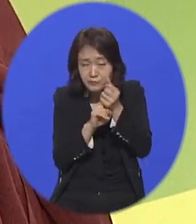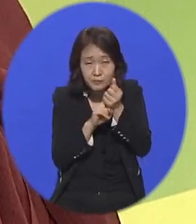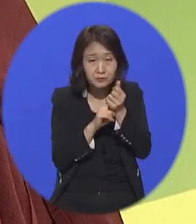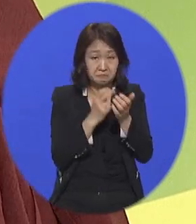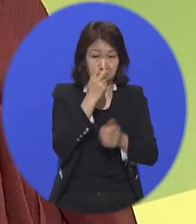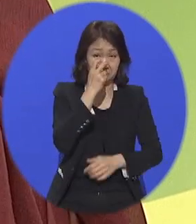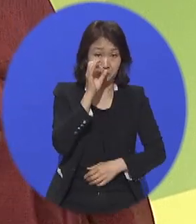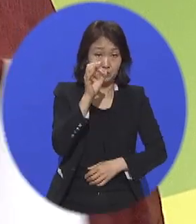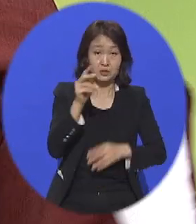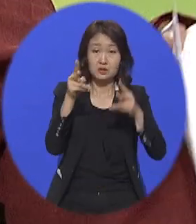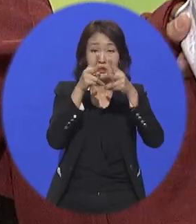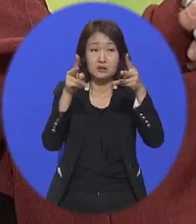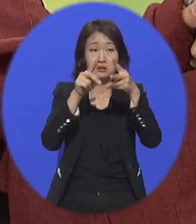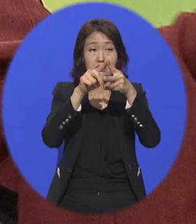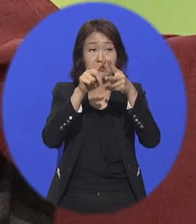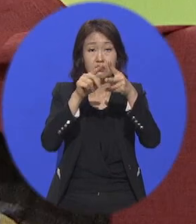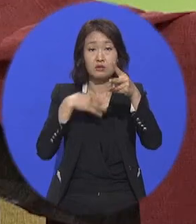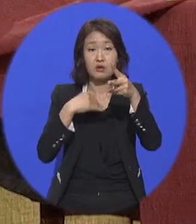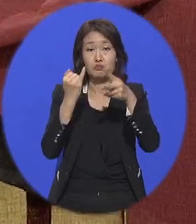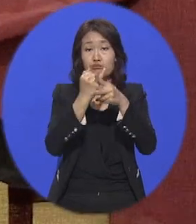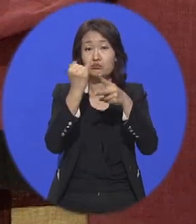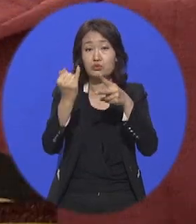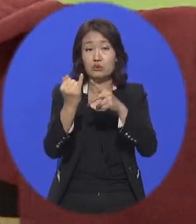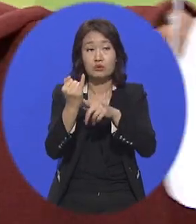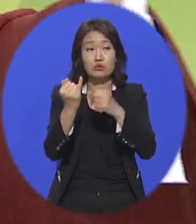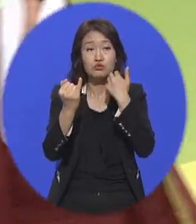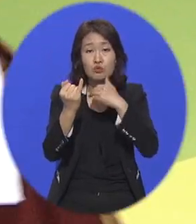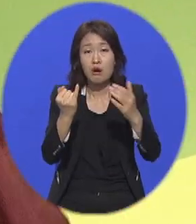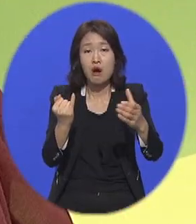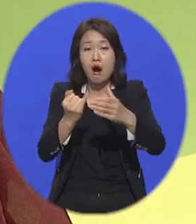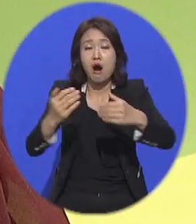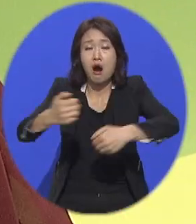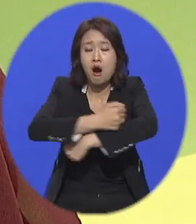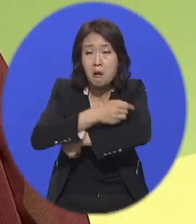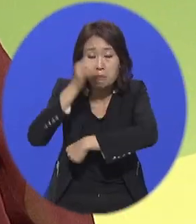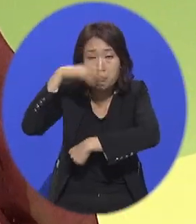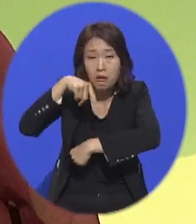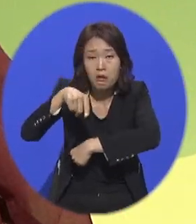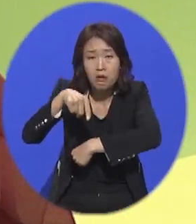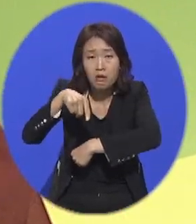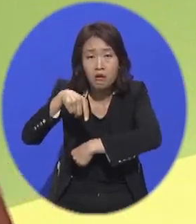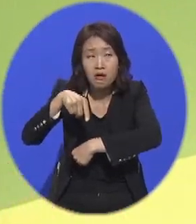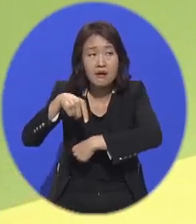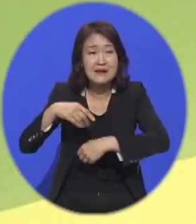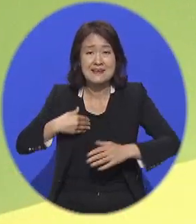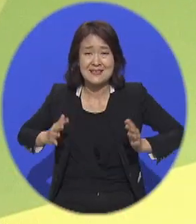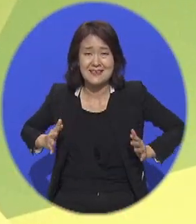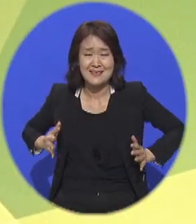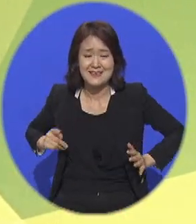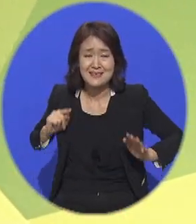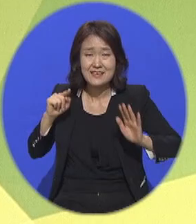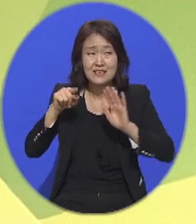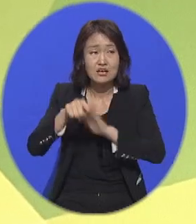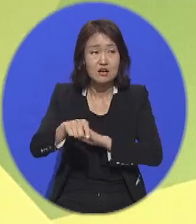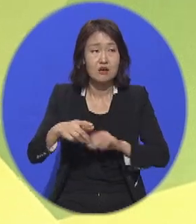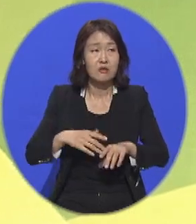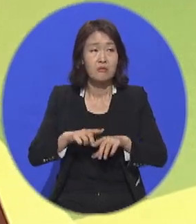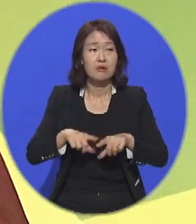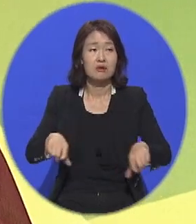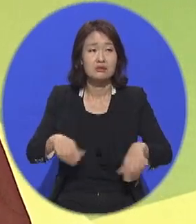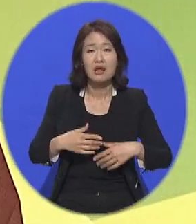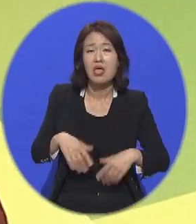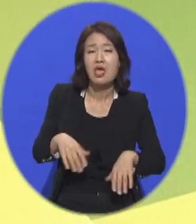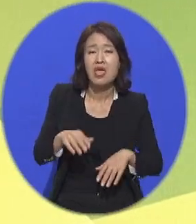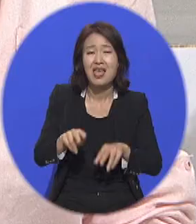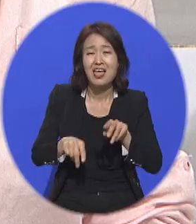아니, 2층에서 갑자기 우리 집사람하고 아내하고 포옹하는 장면을 봤어. 그래서 막 손살같이 달라갔는데 평소에는 비리비리하고